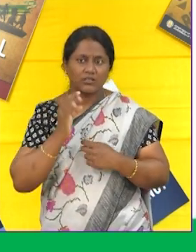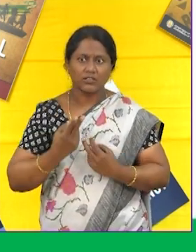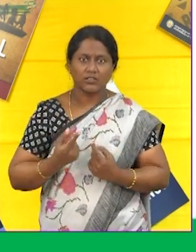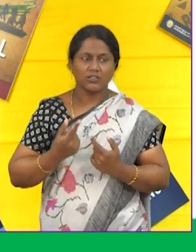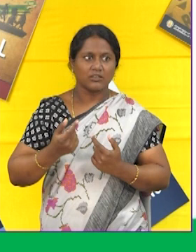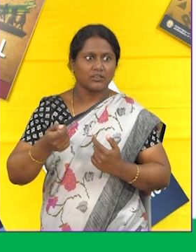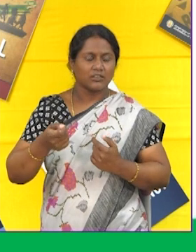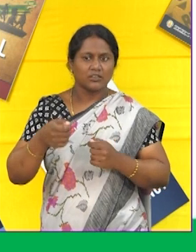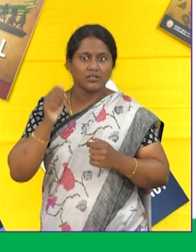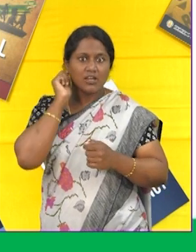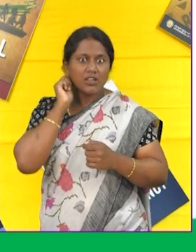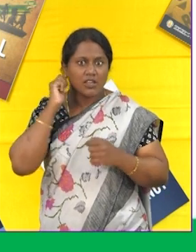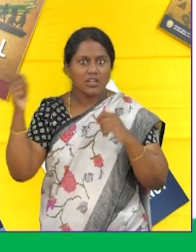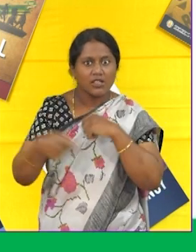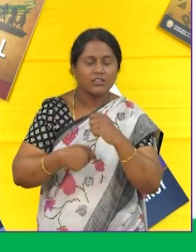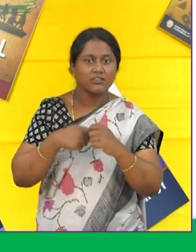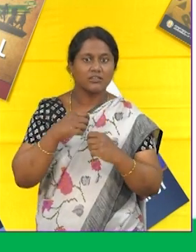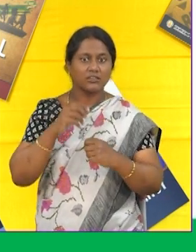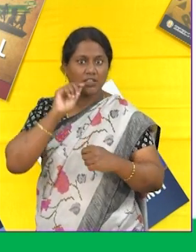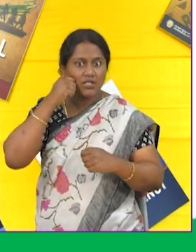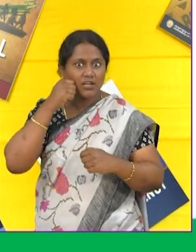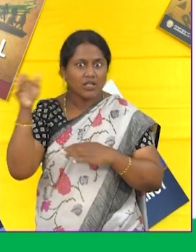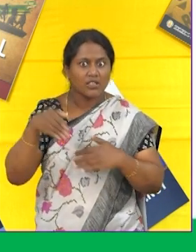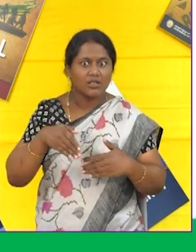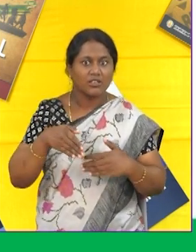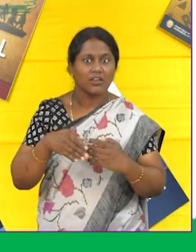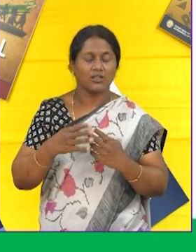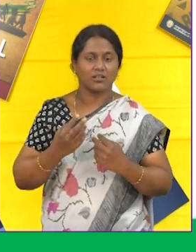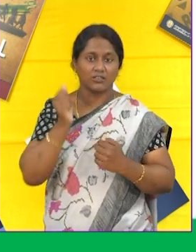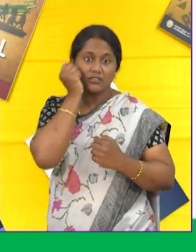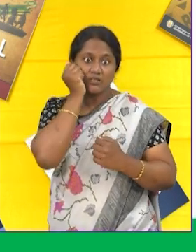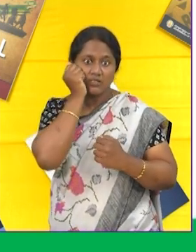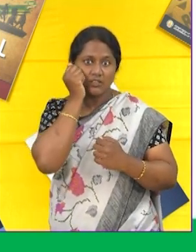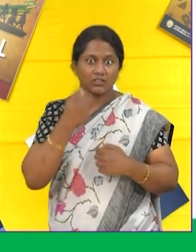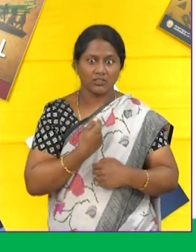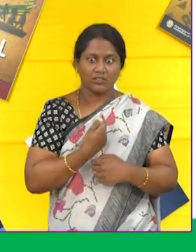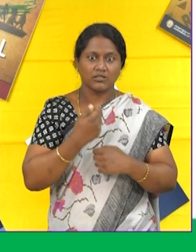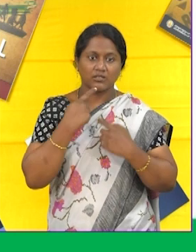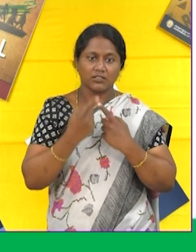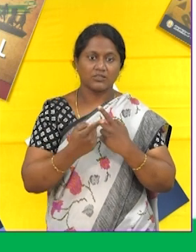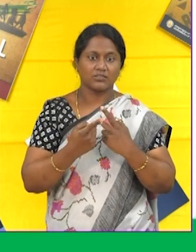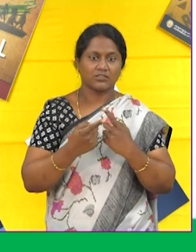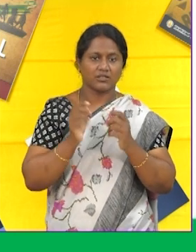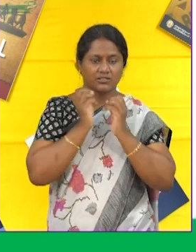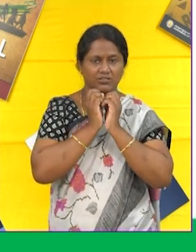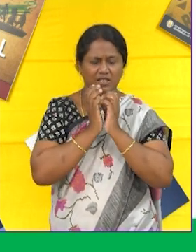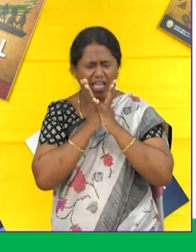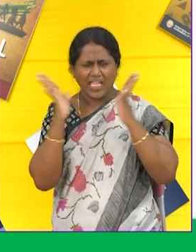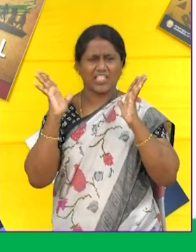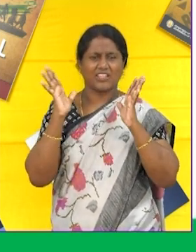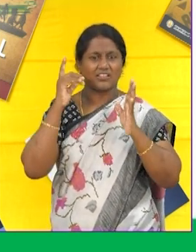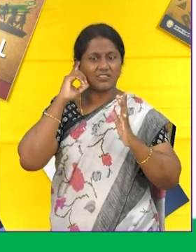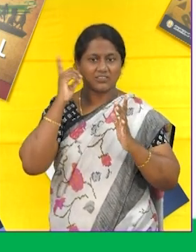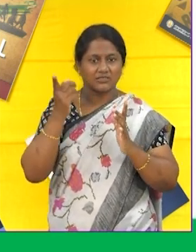உள்ளுணர்வாக அவங்க கத்துறாங்க. Burglars, கொள்ளைக்காரர்கள் அப்படிங்கிறாங்க. I tried to quieten her by starting lightly